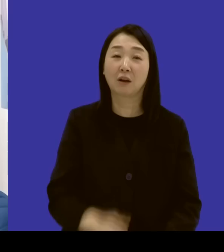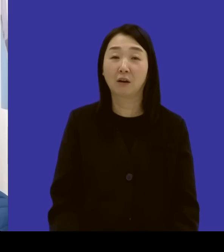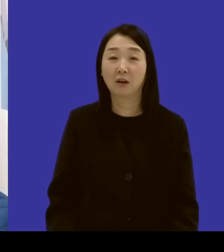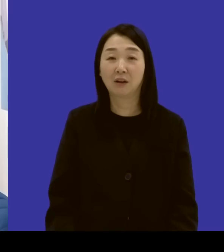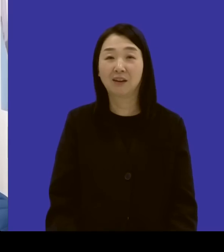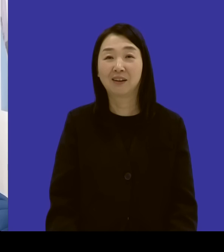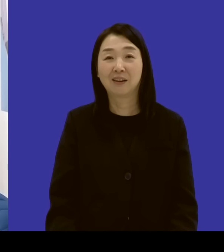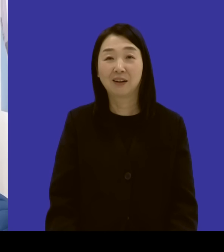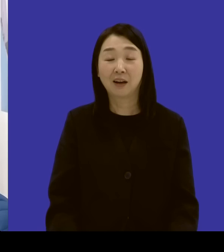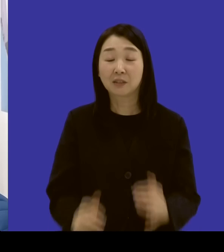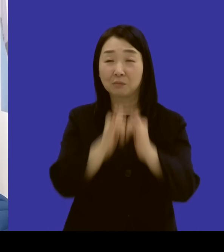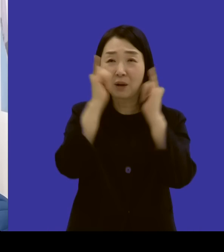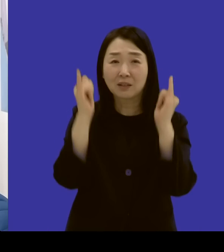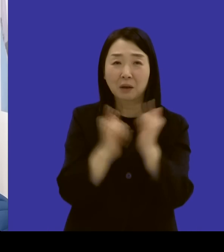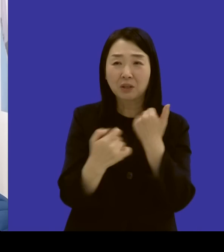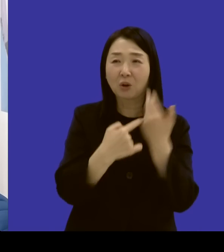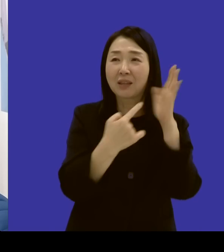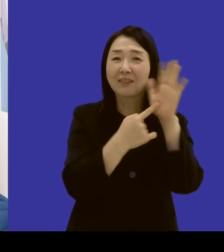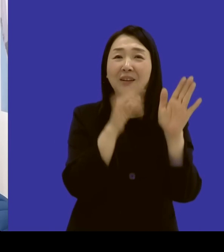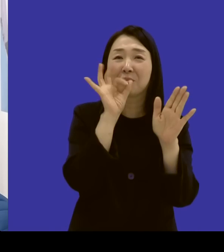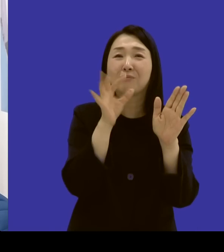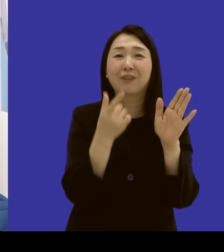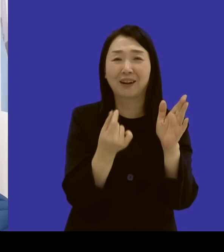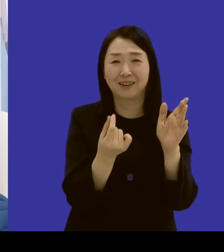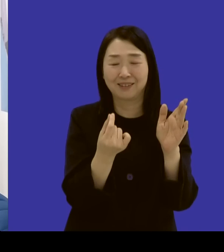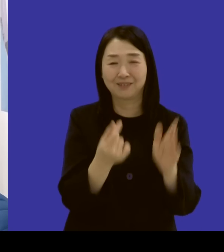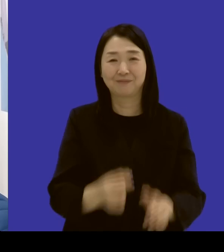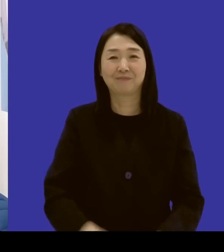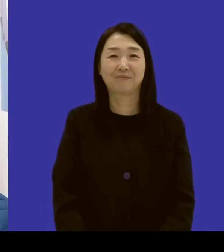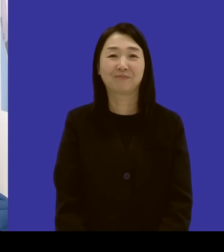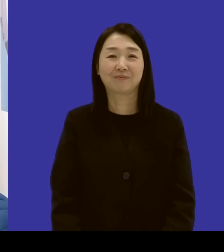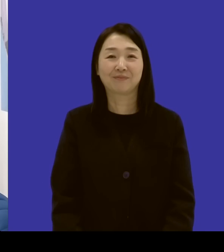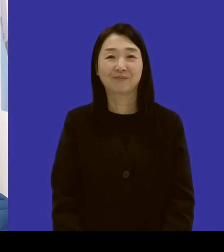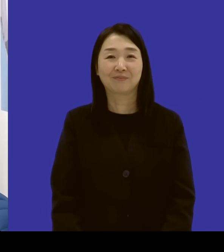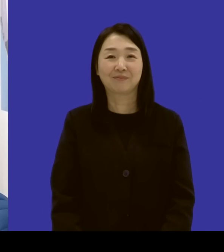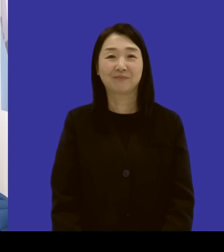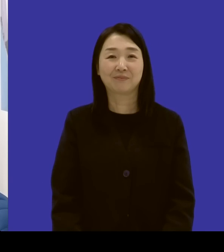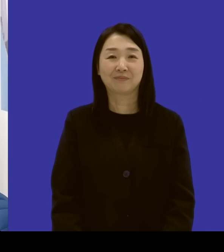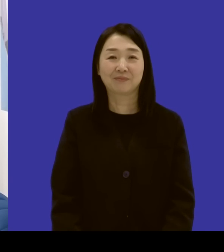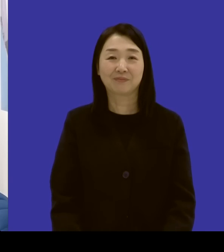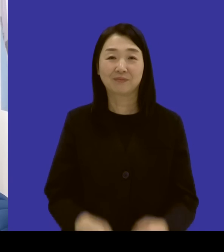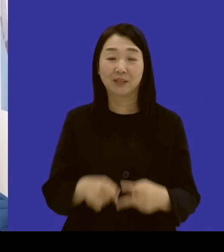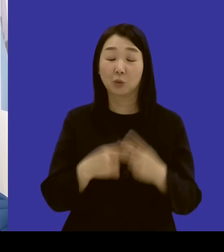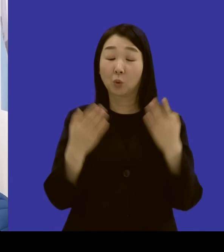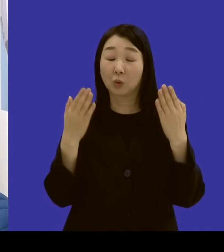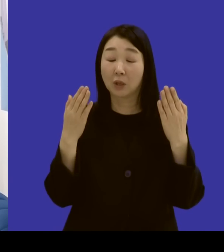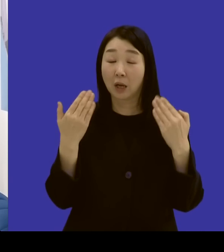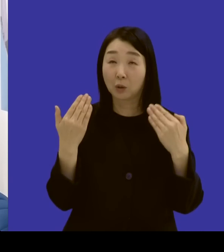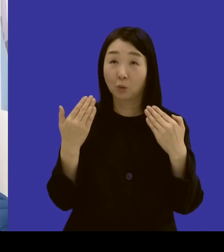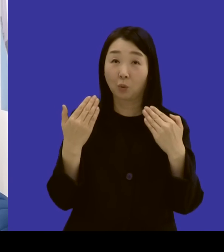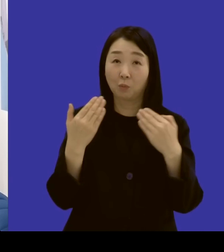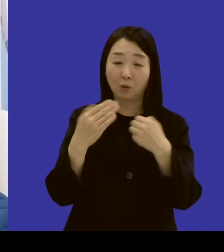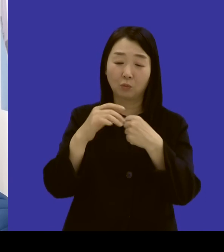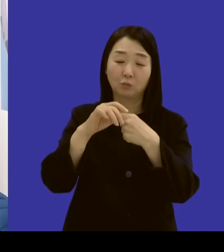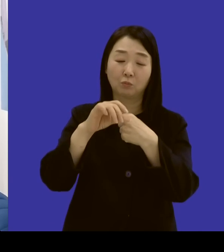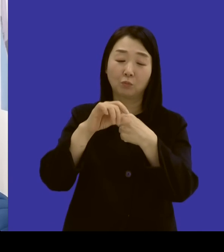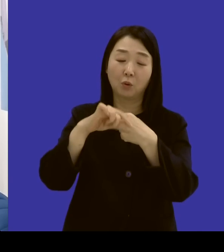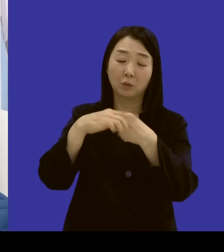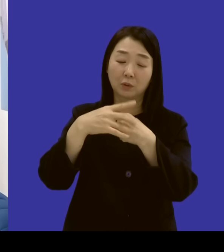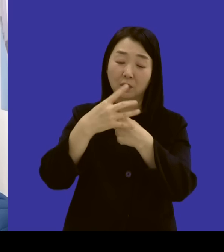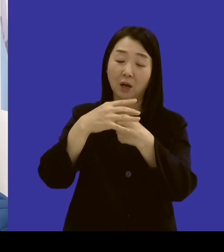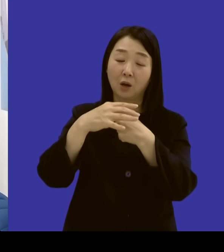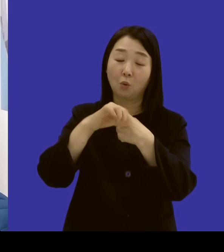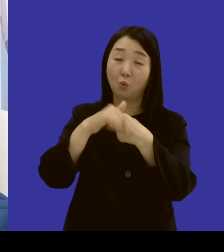못 드러내놓게 돼 그렇죠. 있잖아요. 그래서 저는 초등학교 고학년이 될 때까지 그러니까